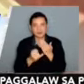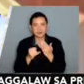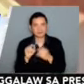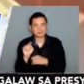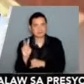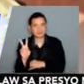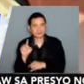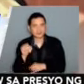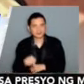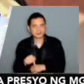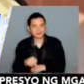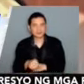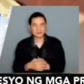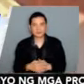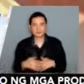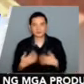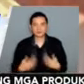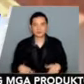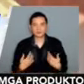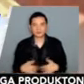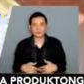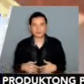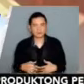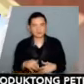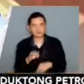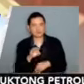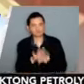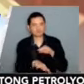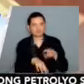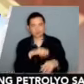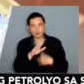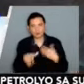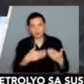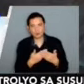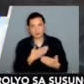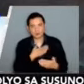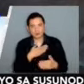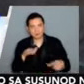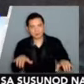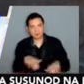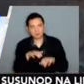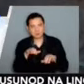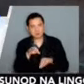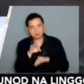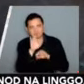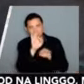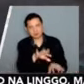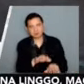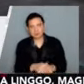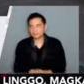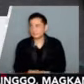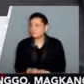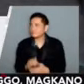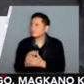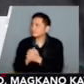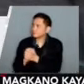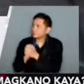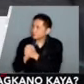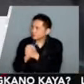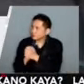101% na pagdating sa trabaho Congratulations First of all